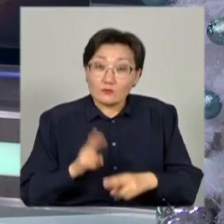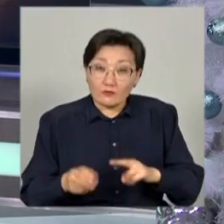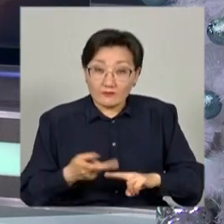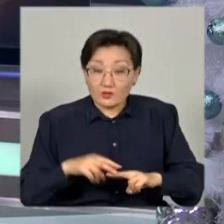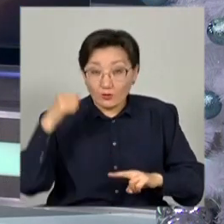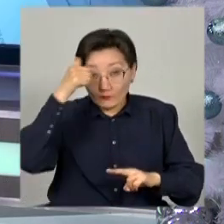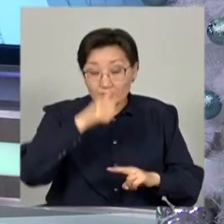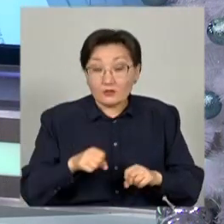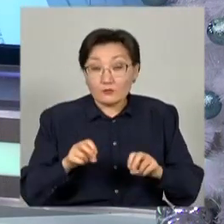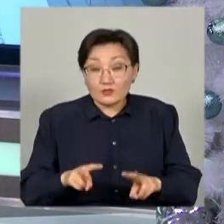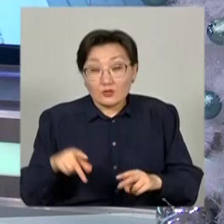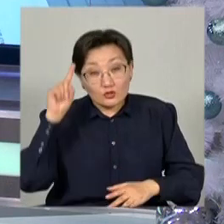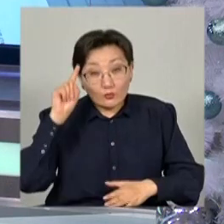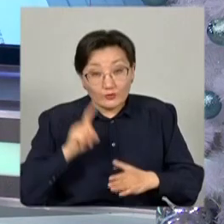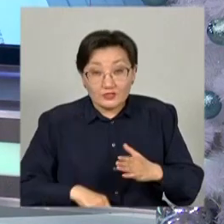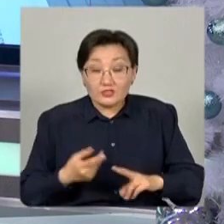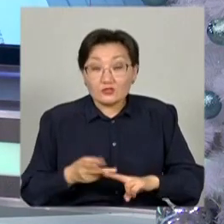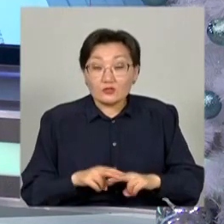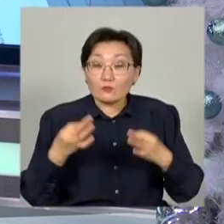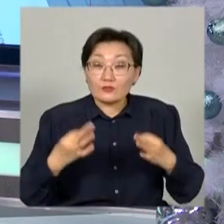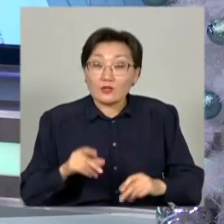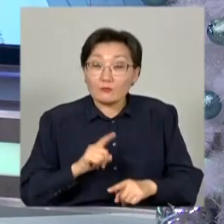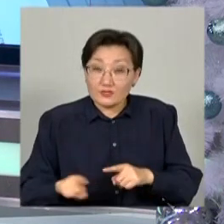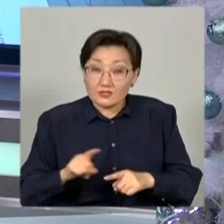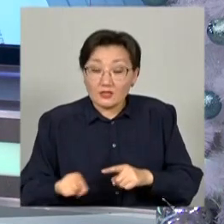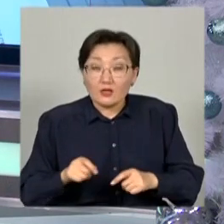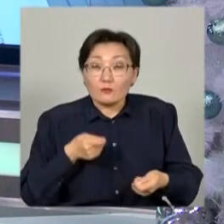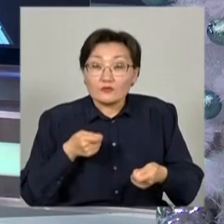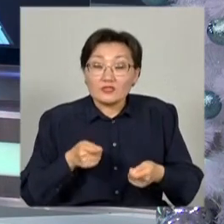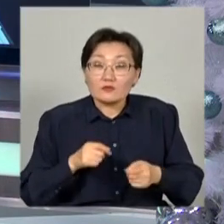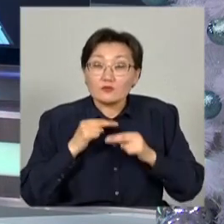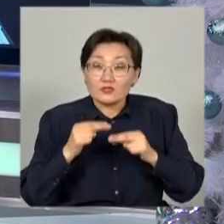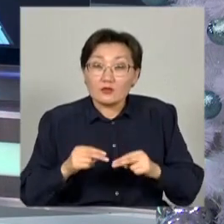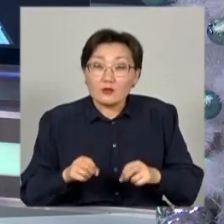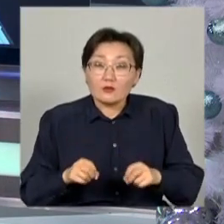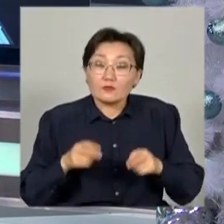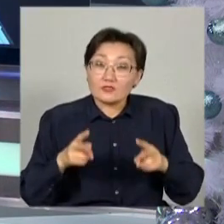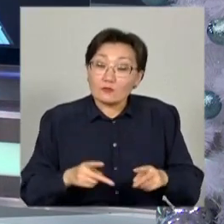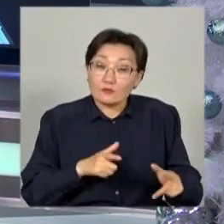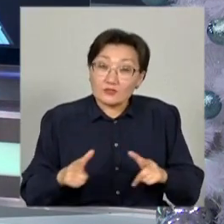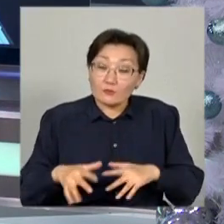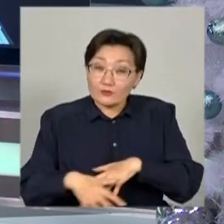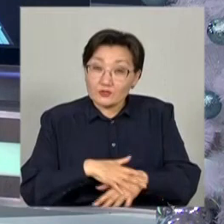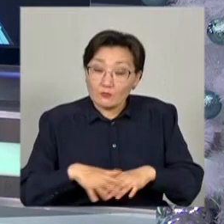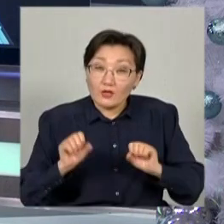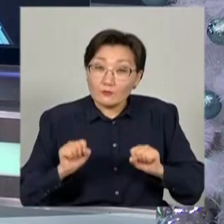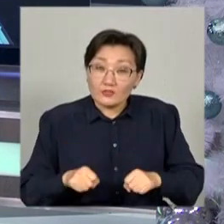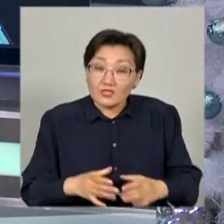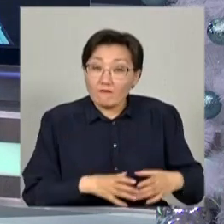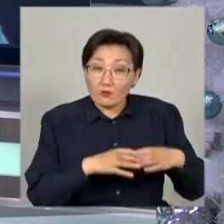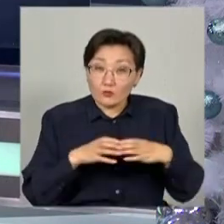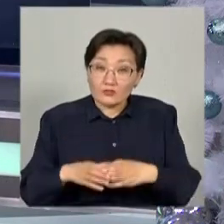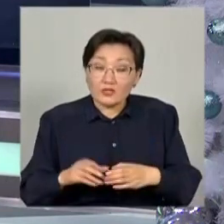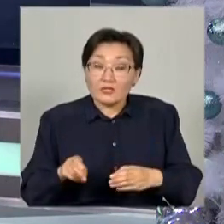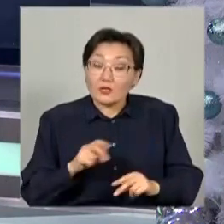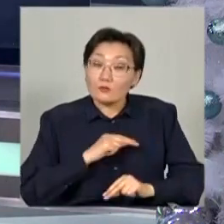году. Специалисты уверены, что это позволит быстрее реагировать на потенциальную угрозу и подготовить население к возможной эвакуации. А